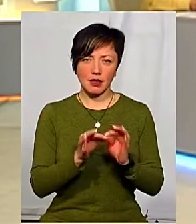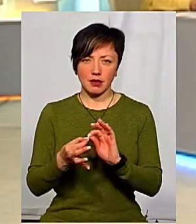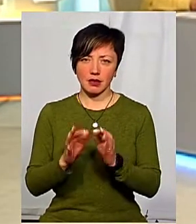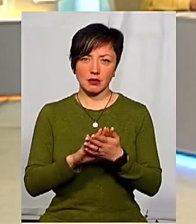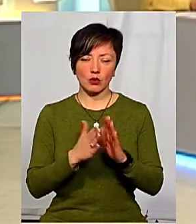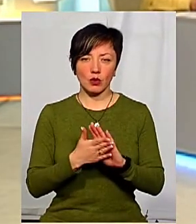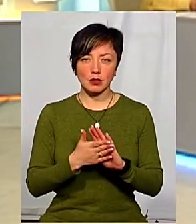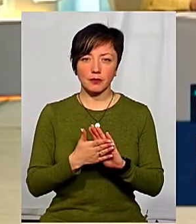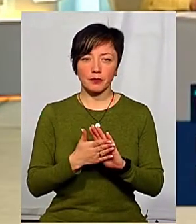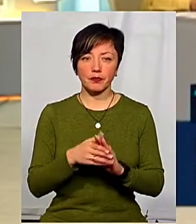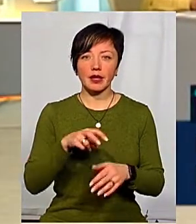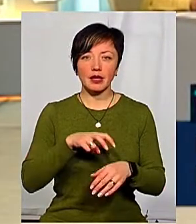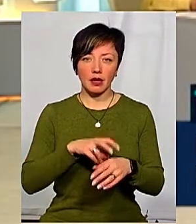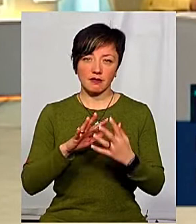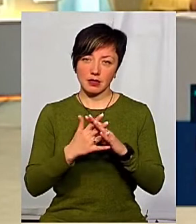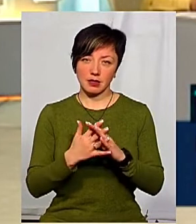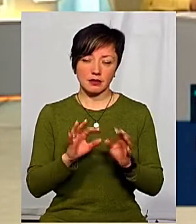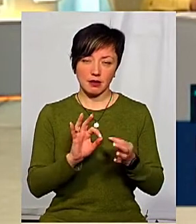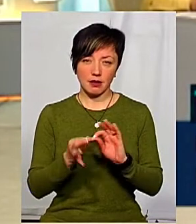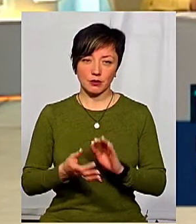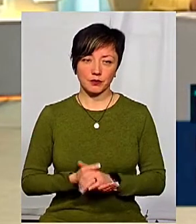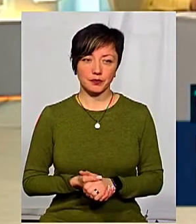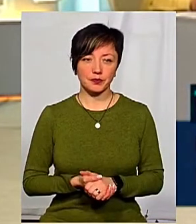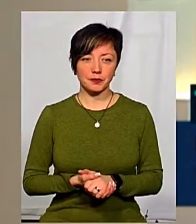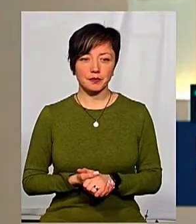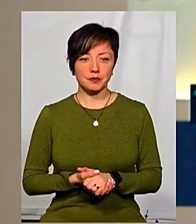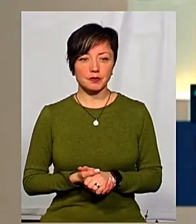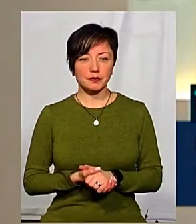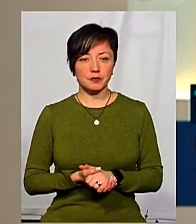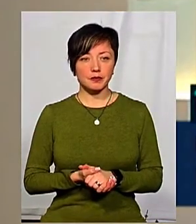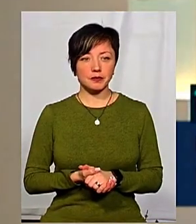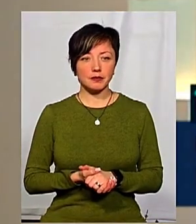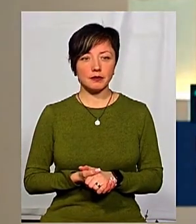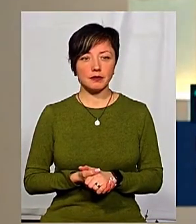складна ситуація. Лікар в селі – це складно. Це складно.